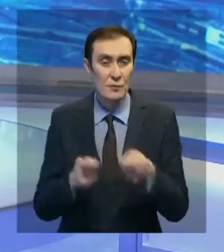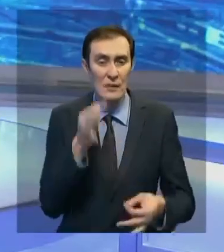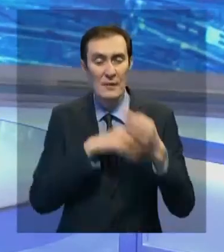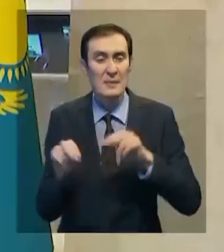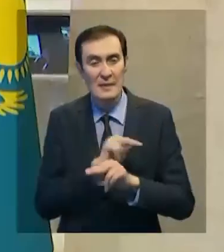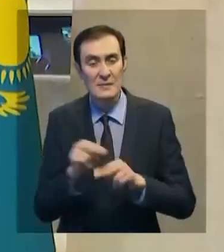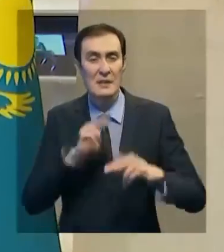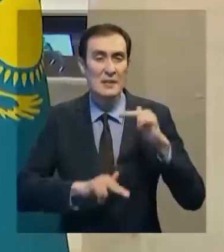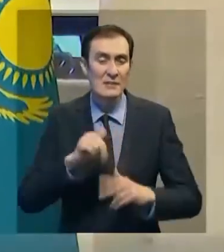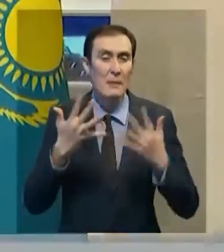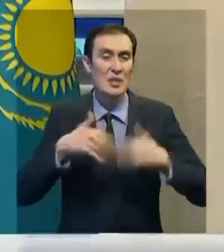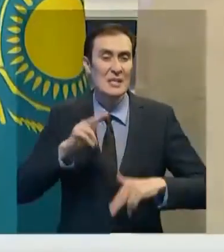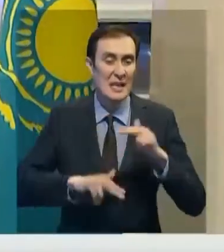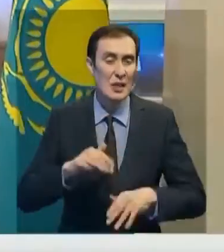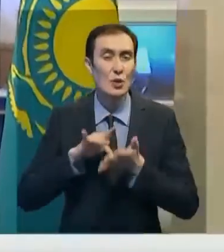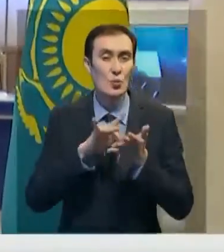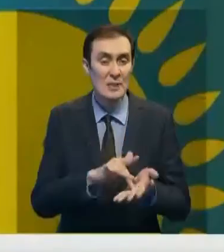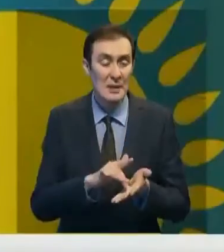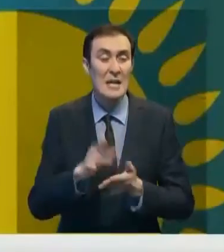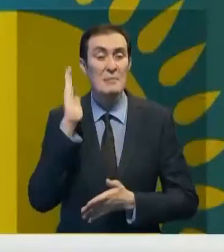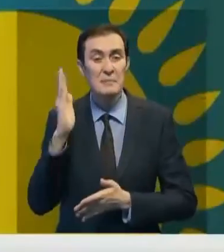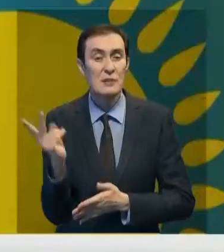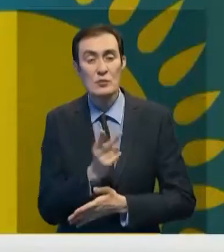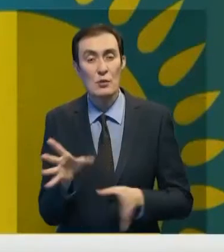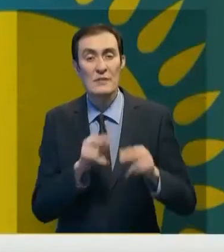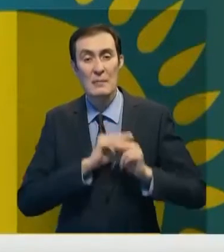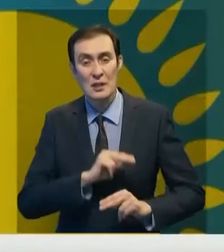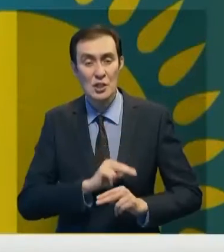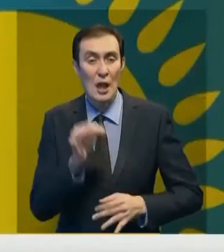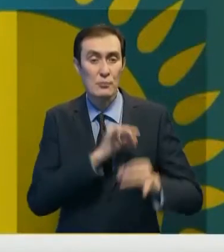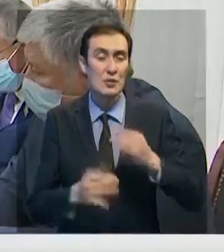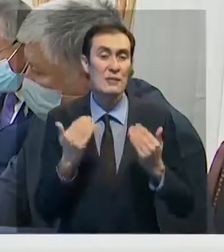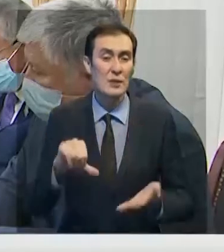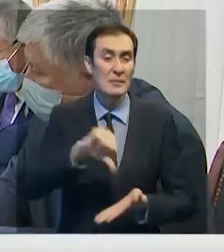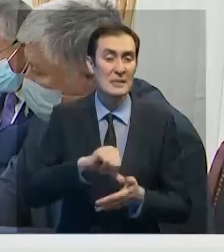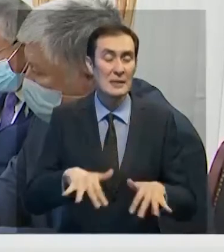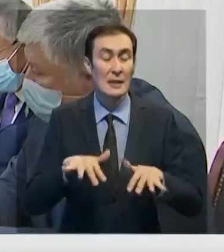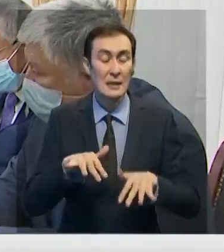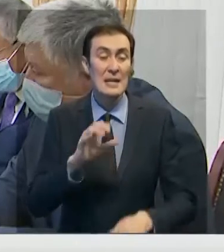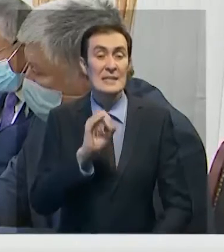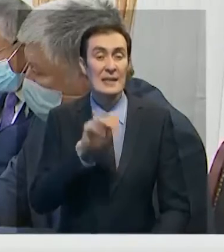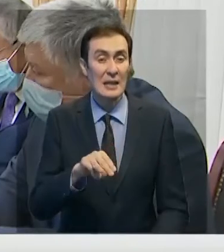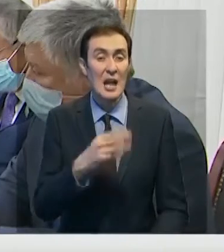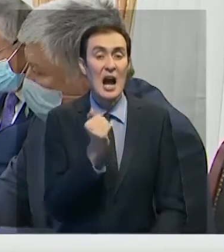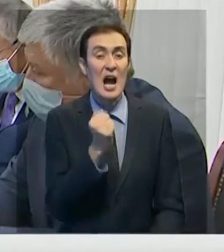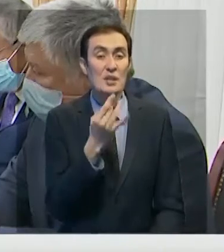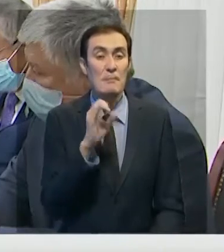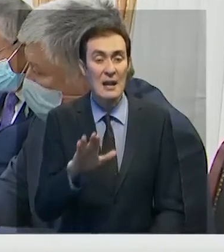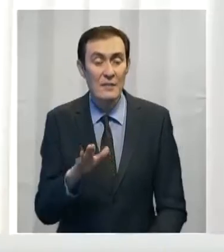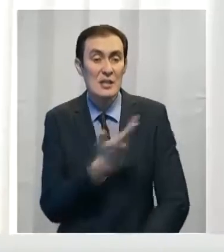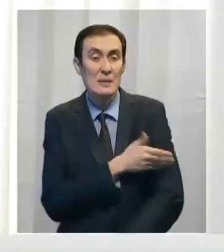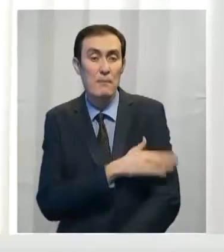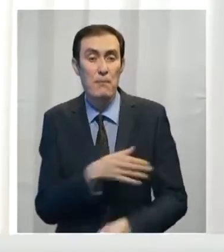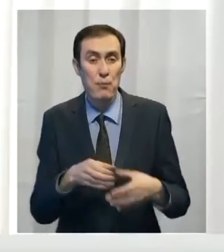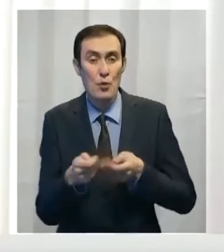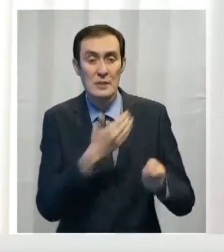фармацевтика, строительство, машиностроение, туризм. Перспективы двусторонних взаимоотношений обсудил сегодня председатель Сената парламента Маулен Ишимбаев с польским